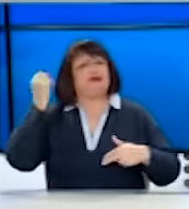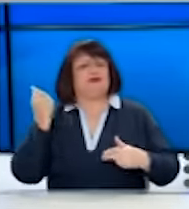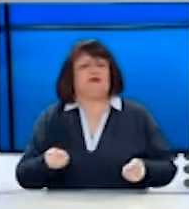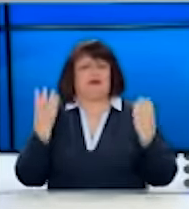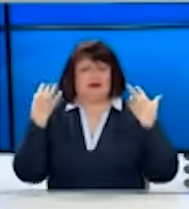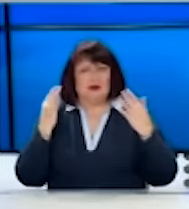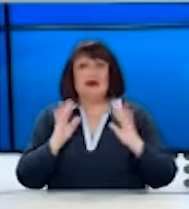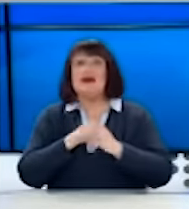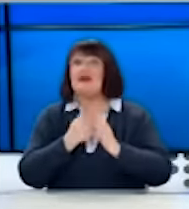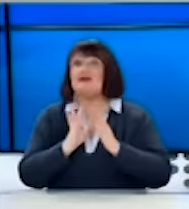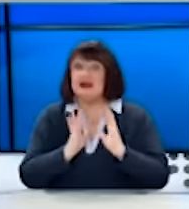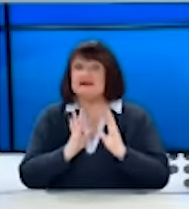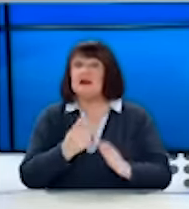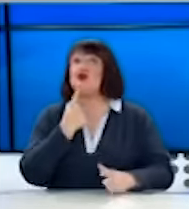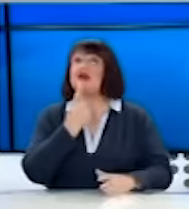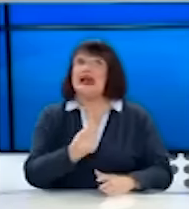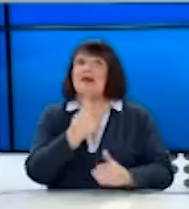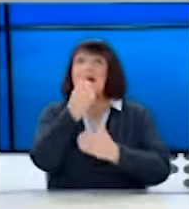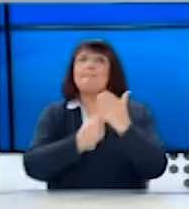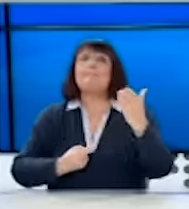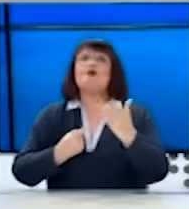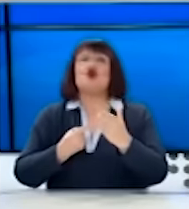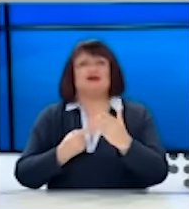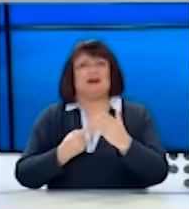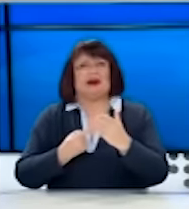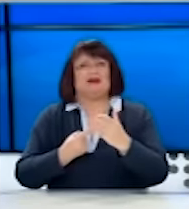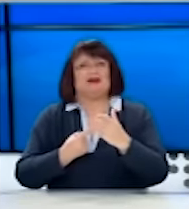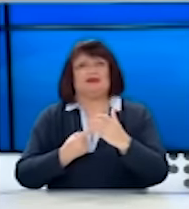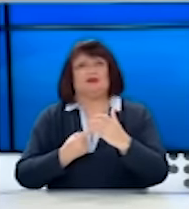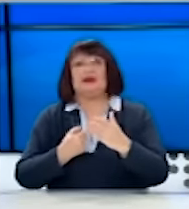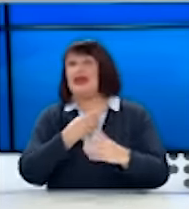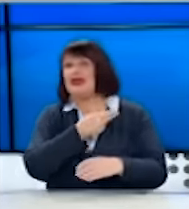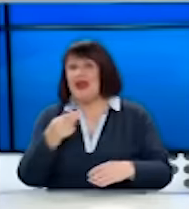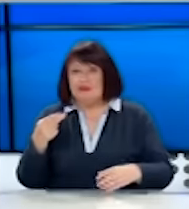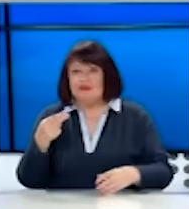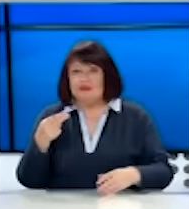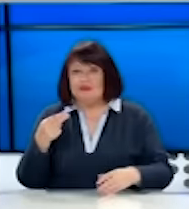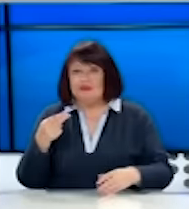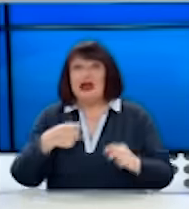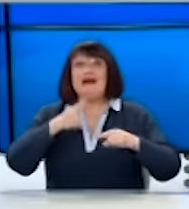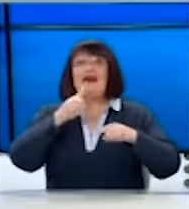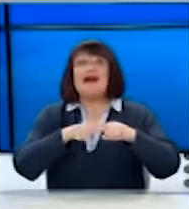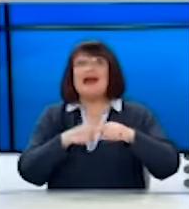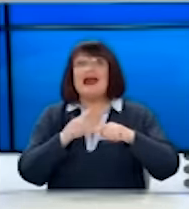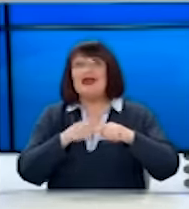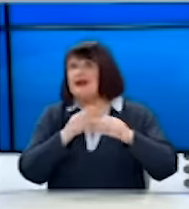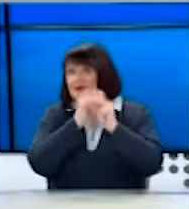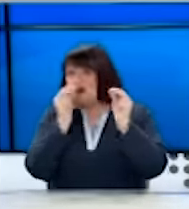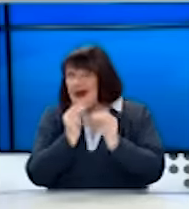ξεχνάτε, ότι όταν μιλάμε για προσφυγικό, αυτές είναι οι συνέπειες και της ελληνικής εμπλοκής στους